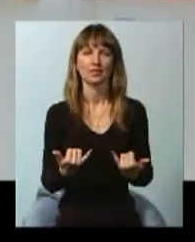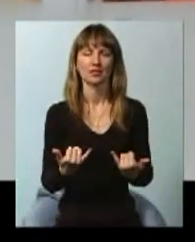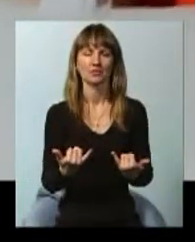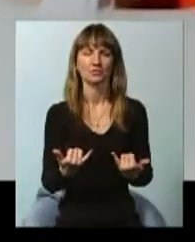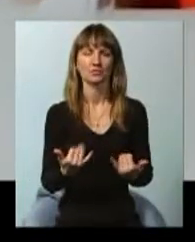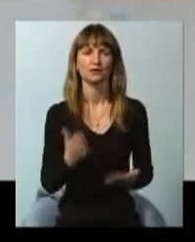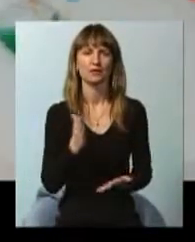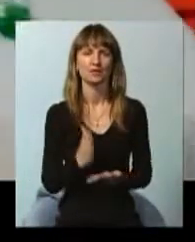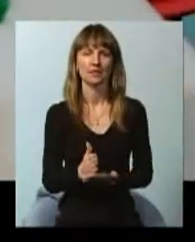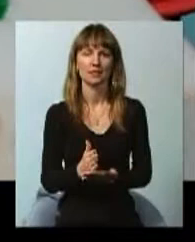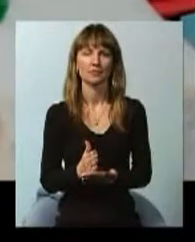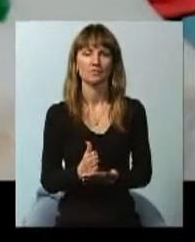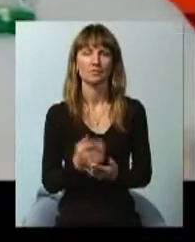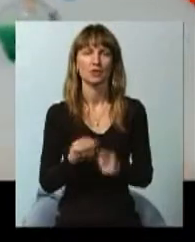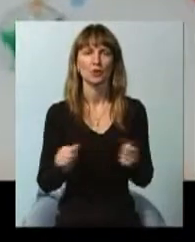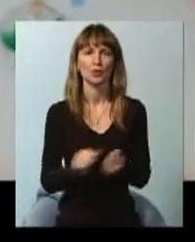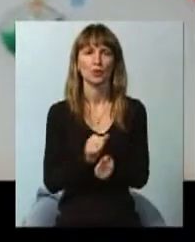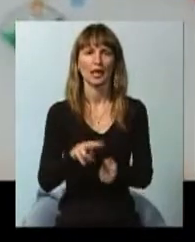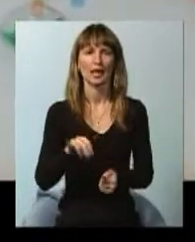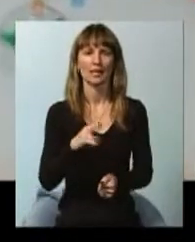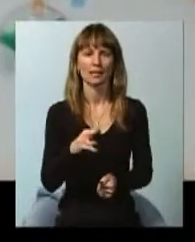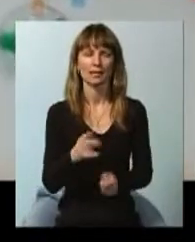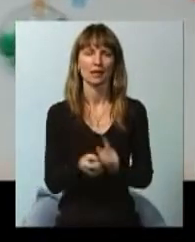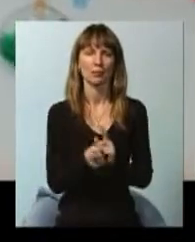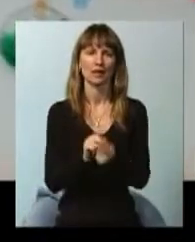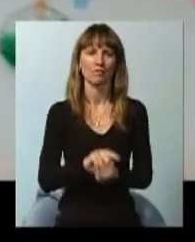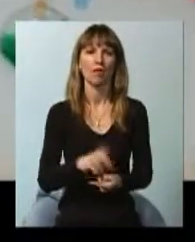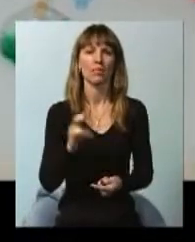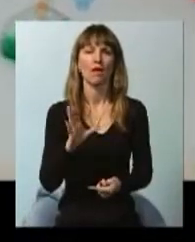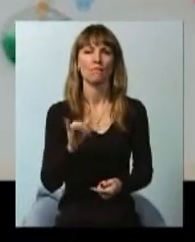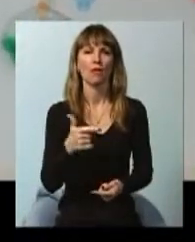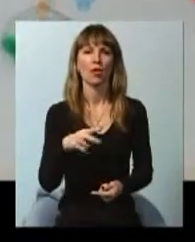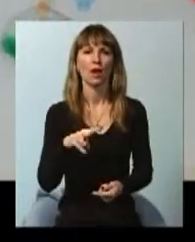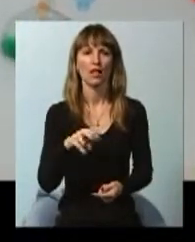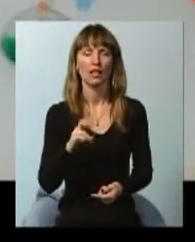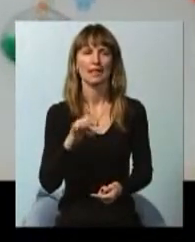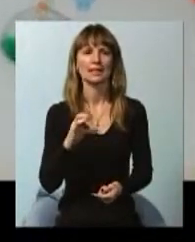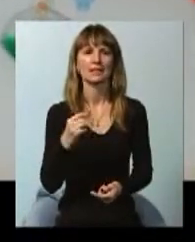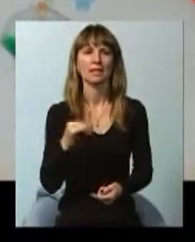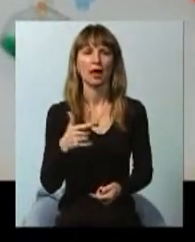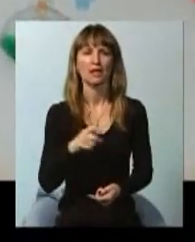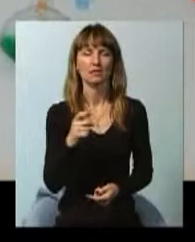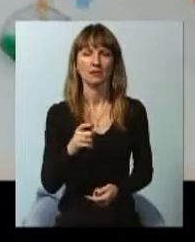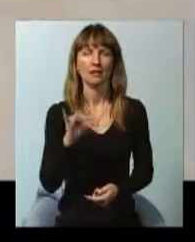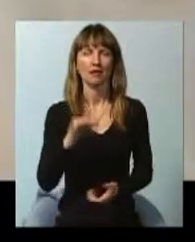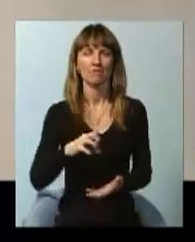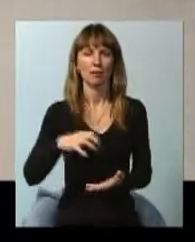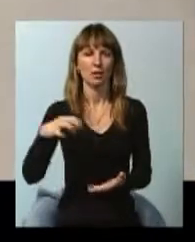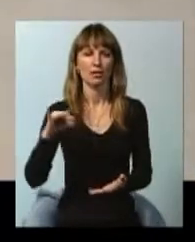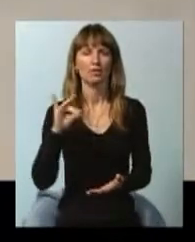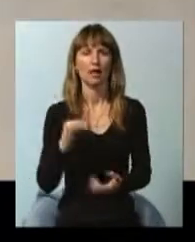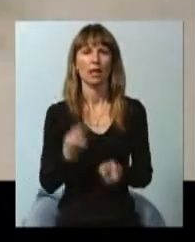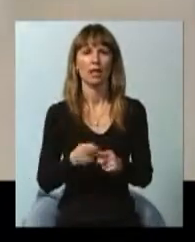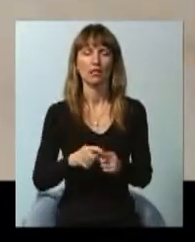що зараз відбувається? Сухий лід перетворюється на вуглекислий газ і випаровується. І ось саме